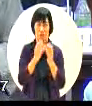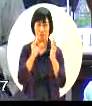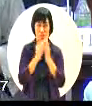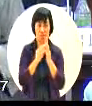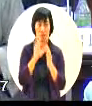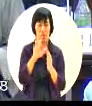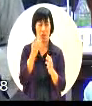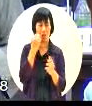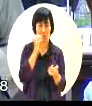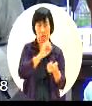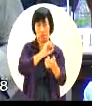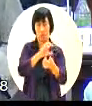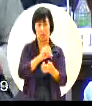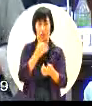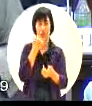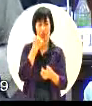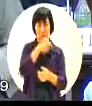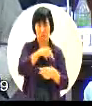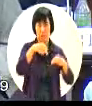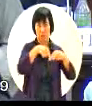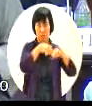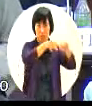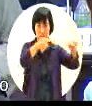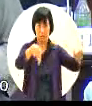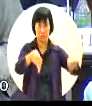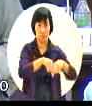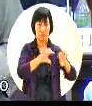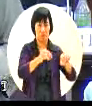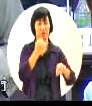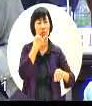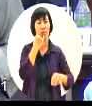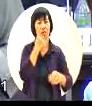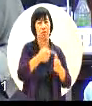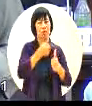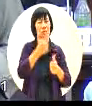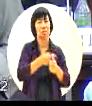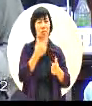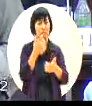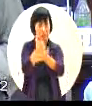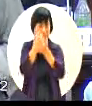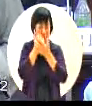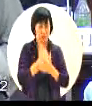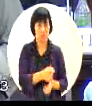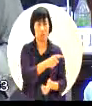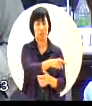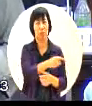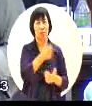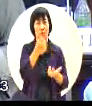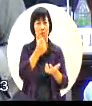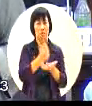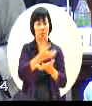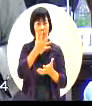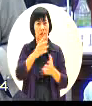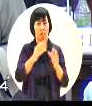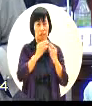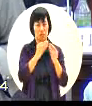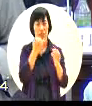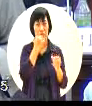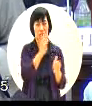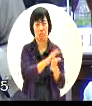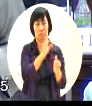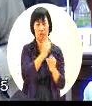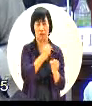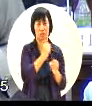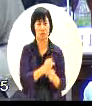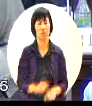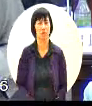无就转即地即个所在先优先都市发展局来做，这拢会使。啊，所以讲我诶想，